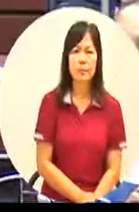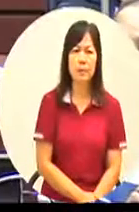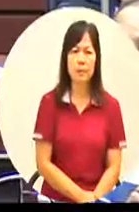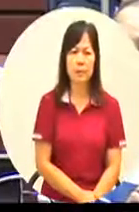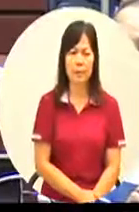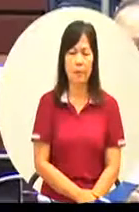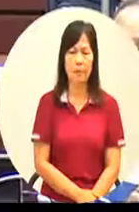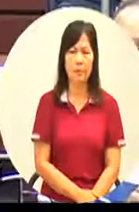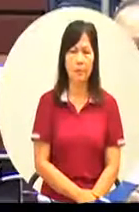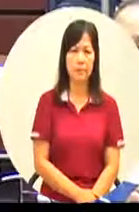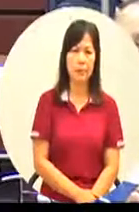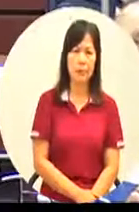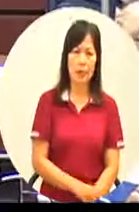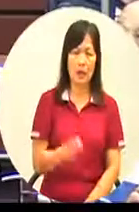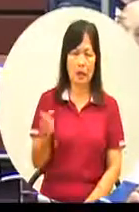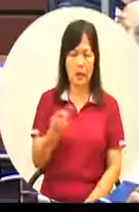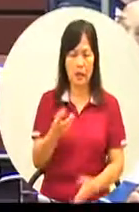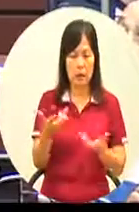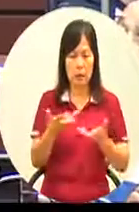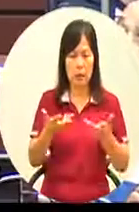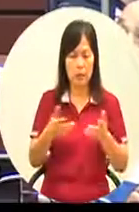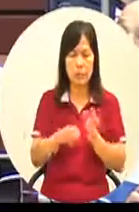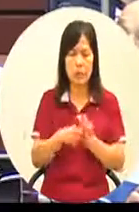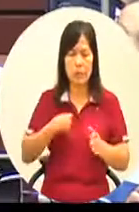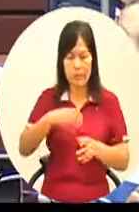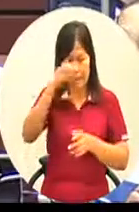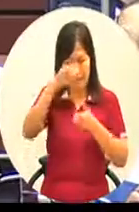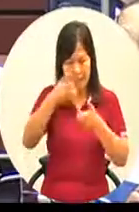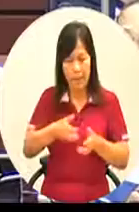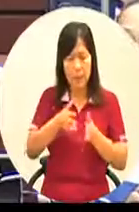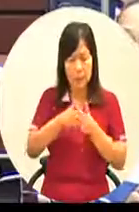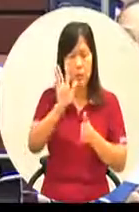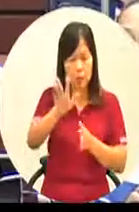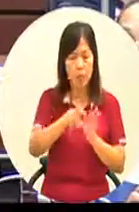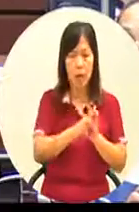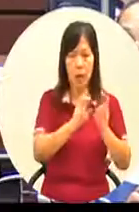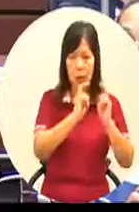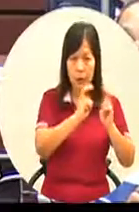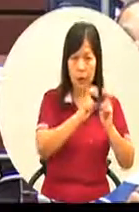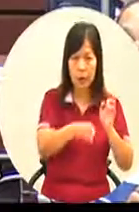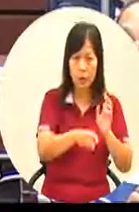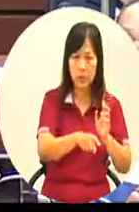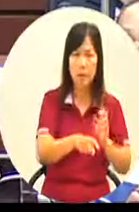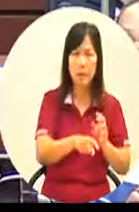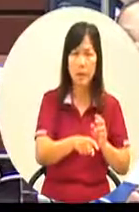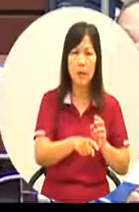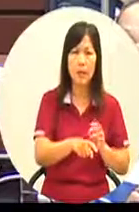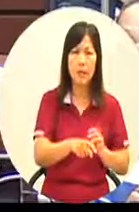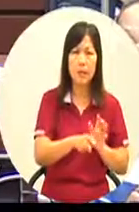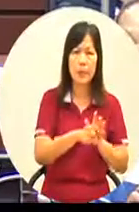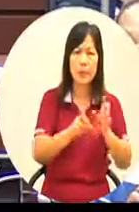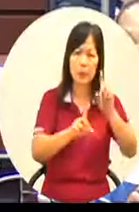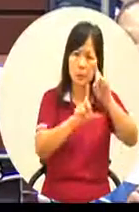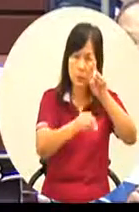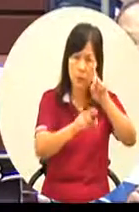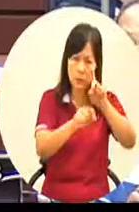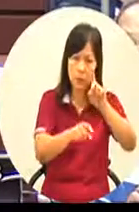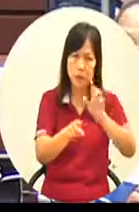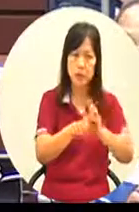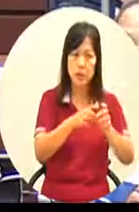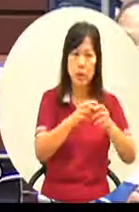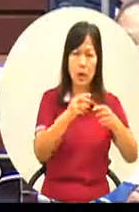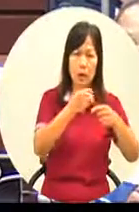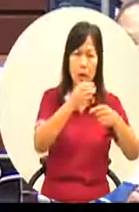谢谢议员，这两个问题我们都非常重视哈。那关于这个捷运。其实这个在十月的时候，南高